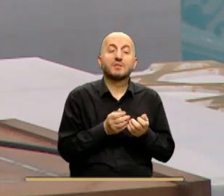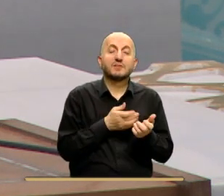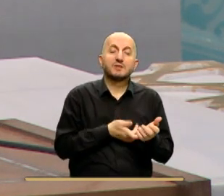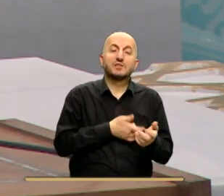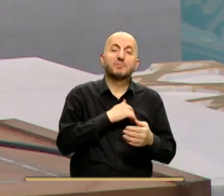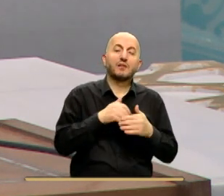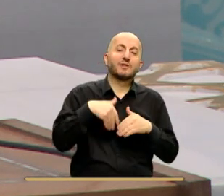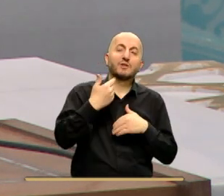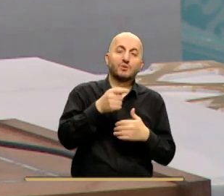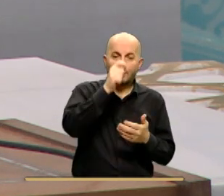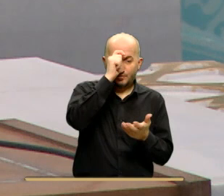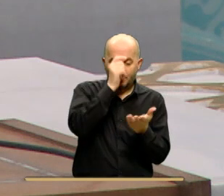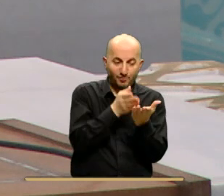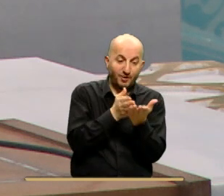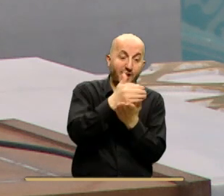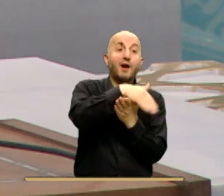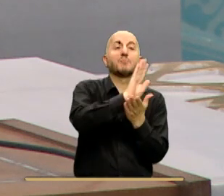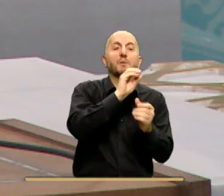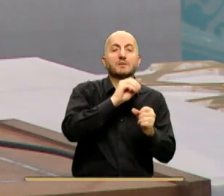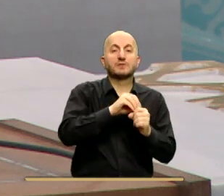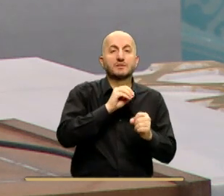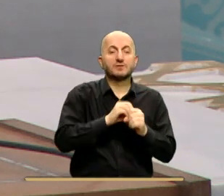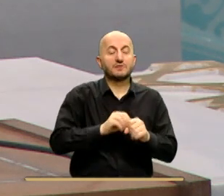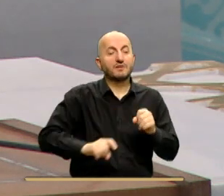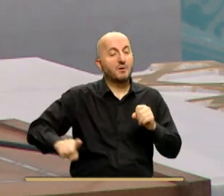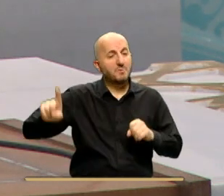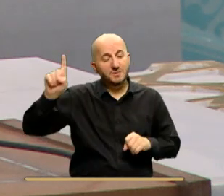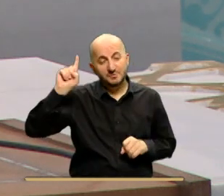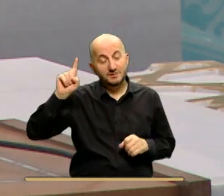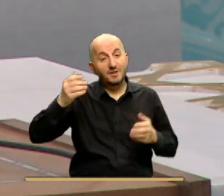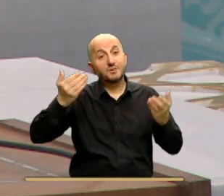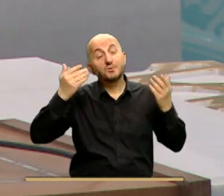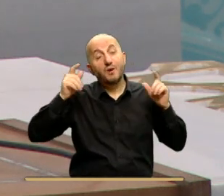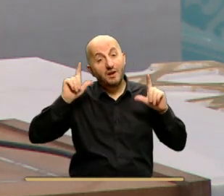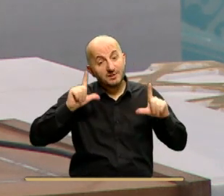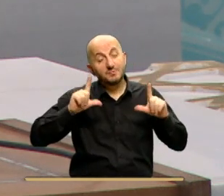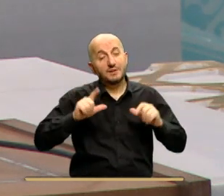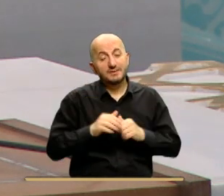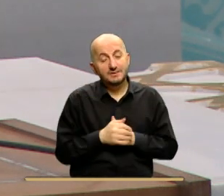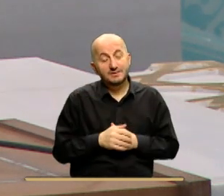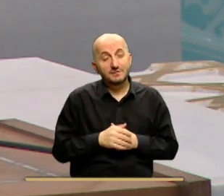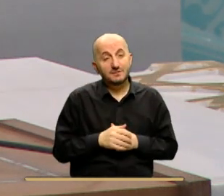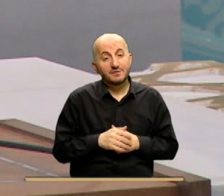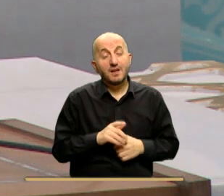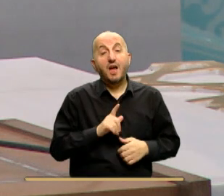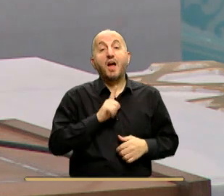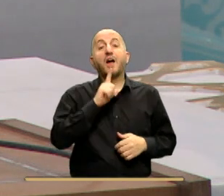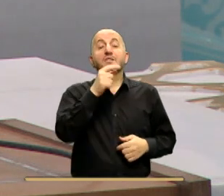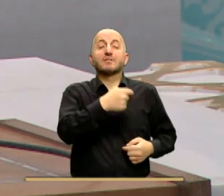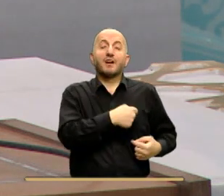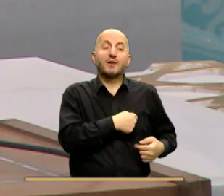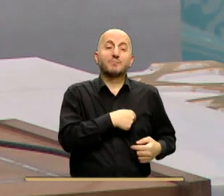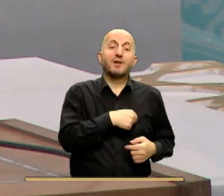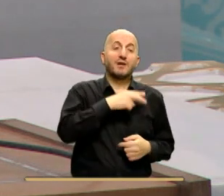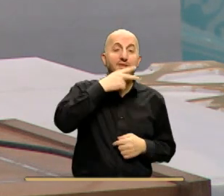sonra küfre kaymaması için de Rabbimize dua etmeliyiz. Ey kalpleri